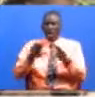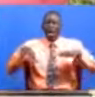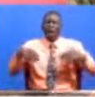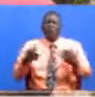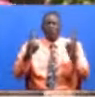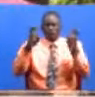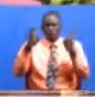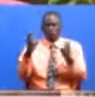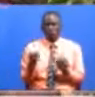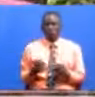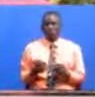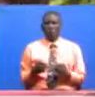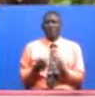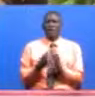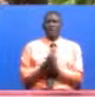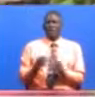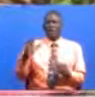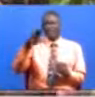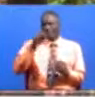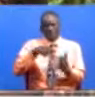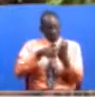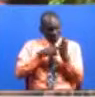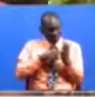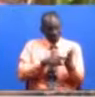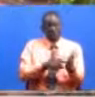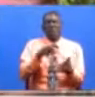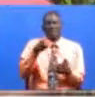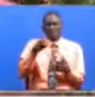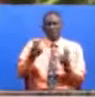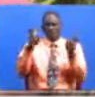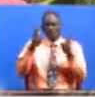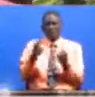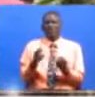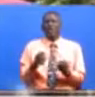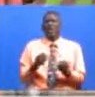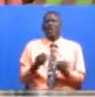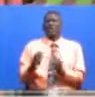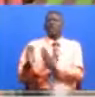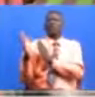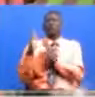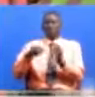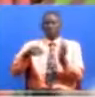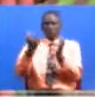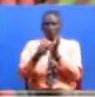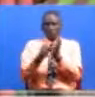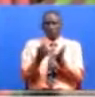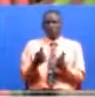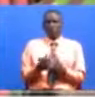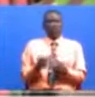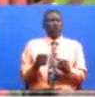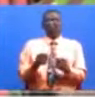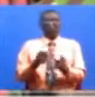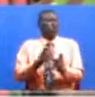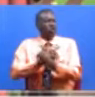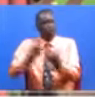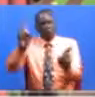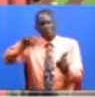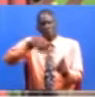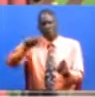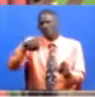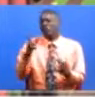hilo, Kindiki akisisitiza sasa swala hili ni tishio la usalama wa taifa. They make no mistake,